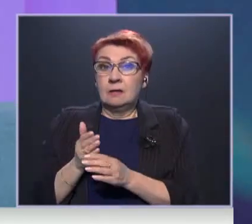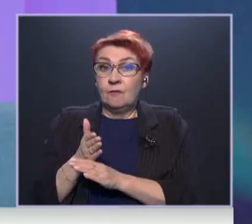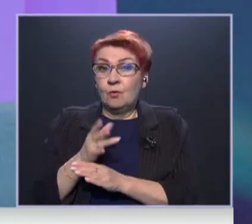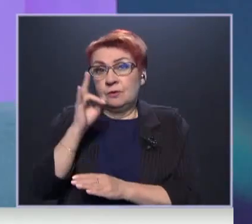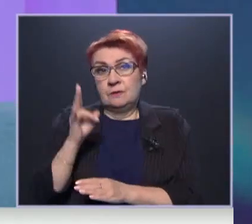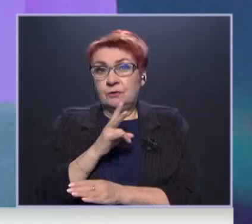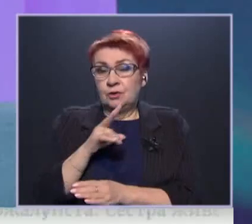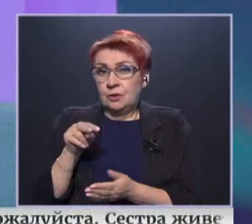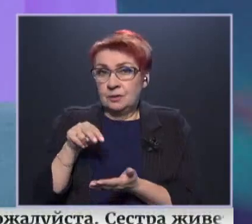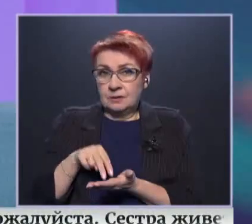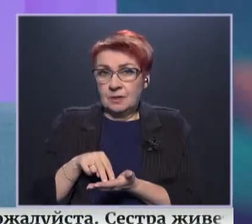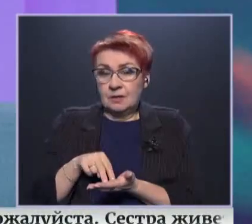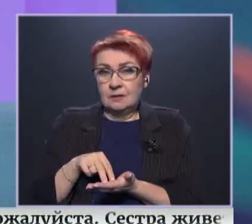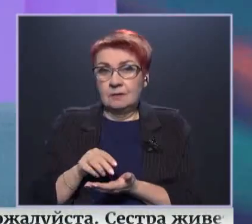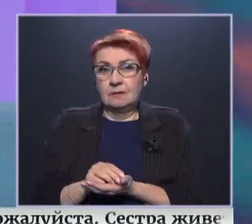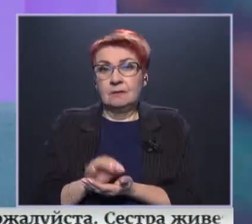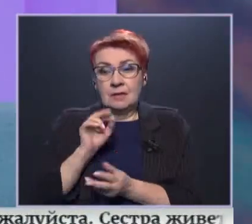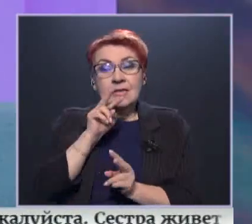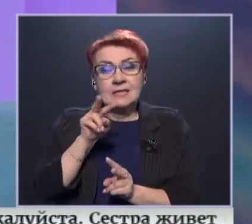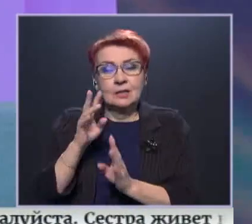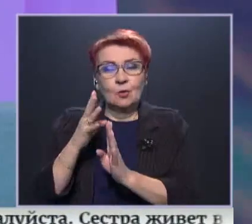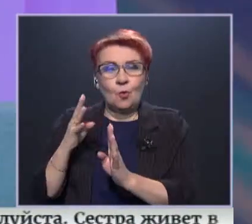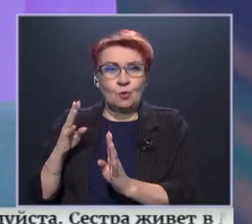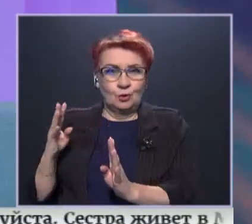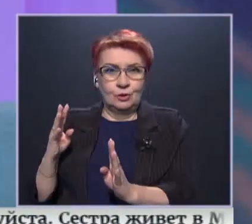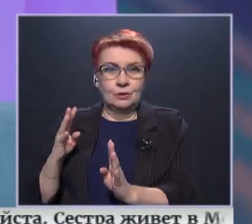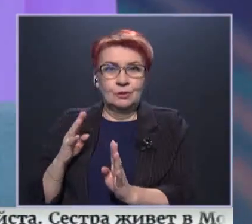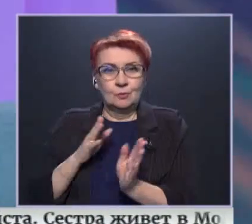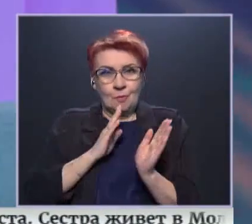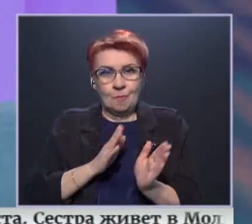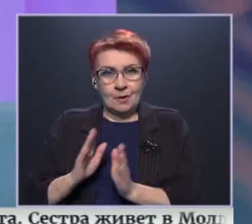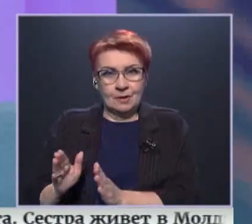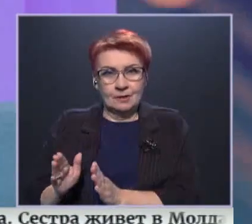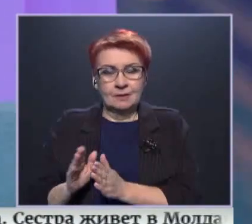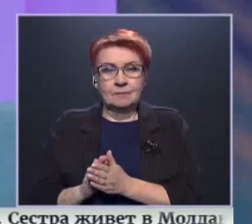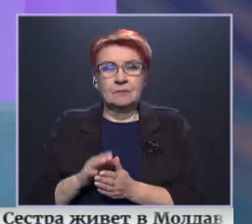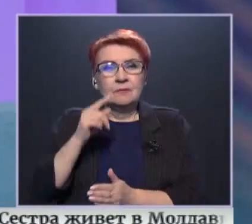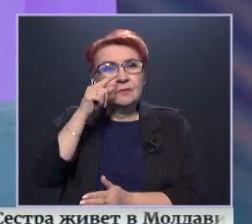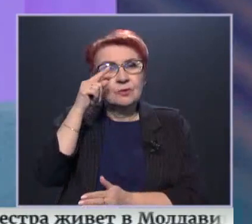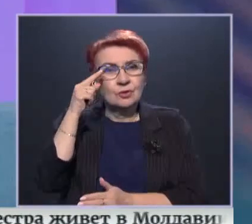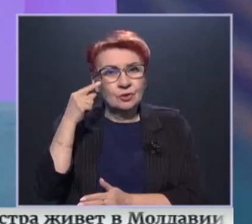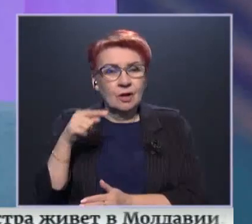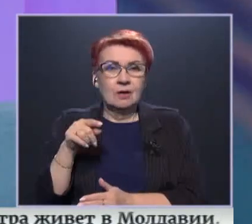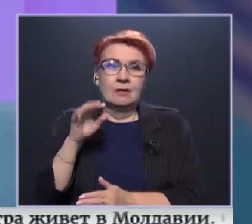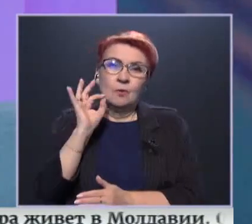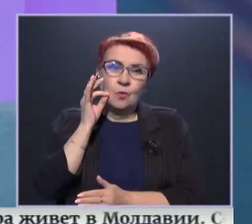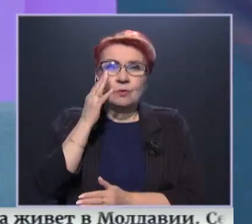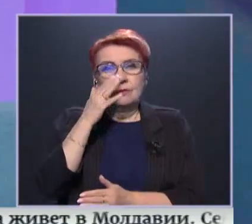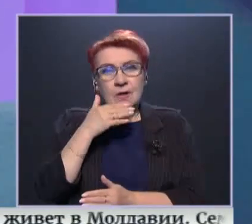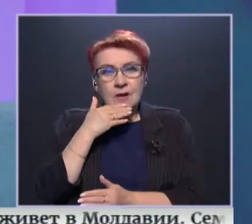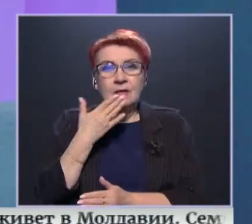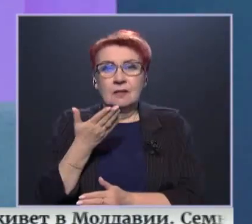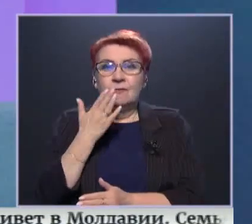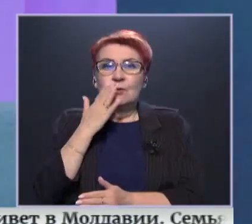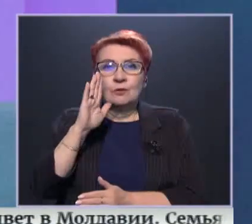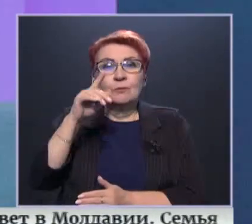священник и следит за этой очередью. И вот жарко обычно, там осень, лето, в